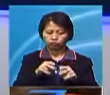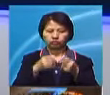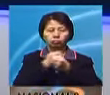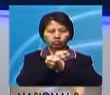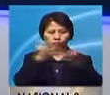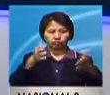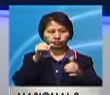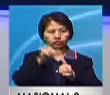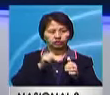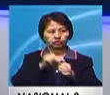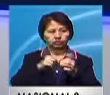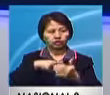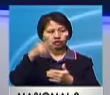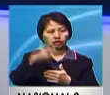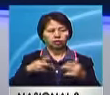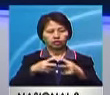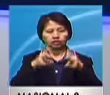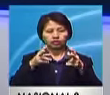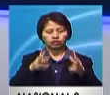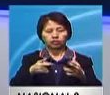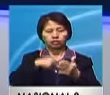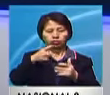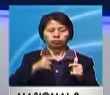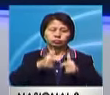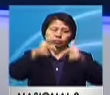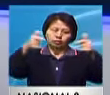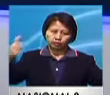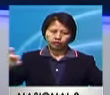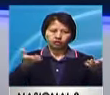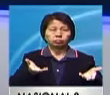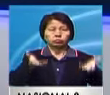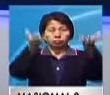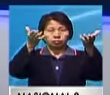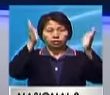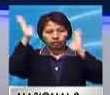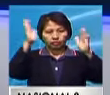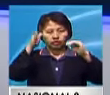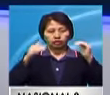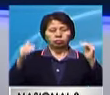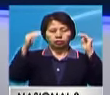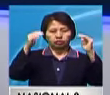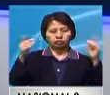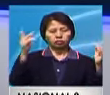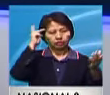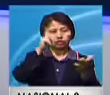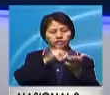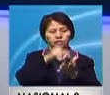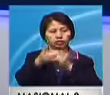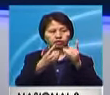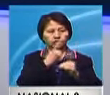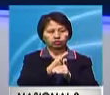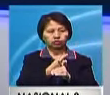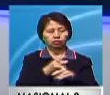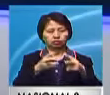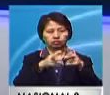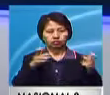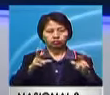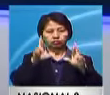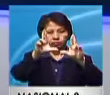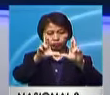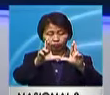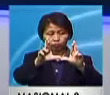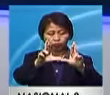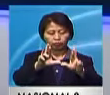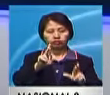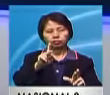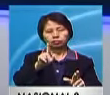umum di setiap acara pelancaran projek mega yang mengangkat Malaysia ke pentas dunia. Antaranya perasmian Menara Berkembar